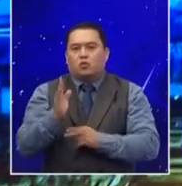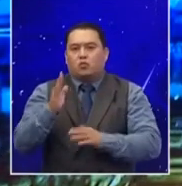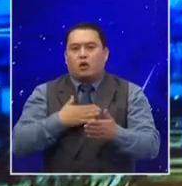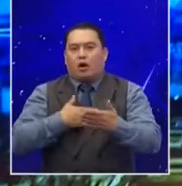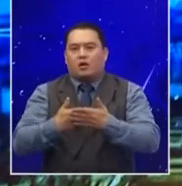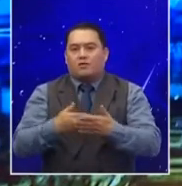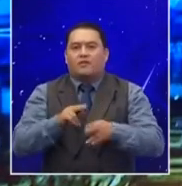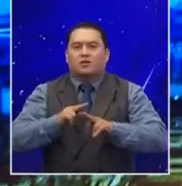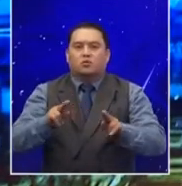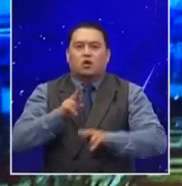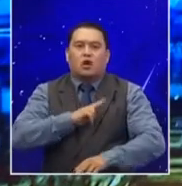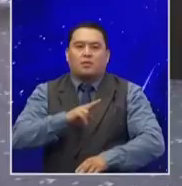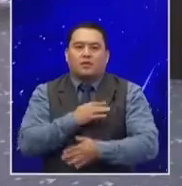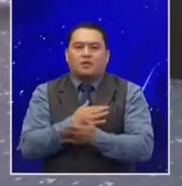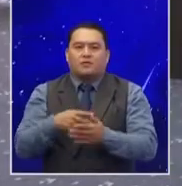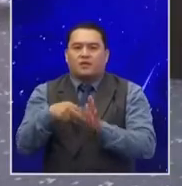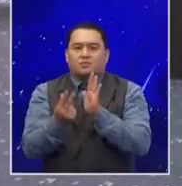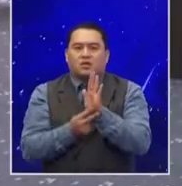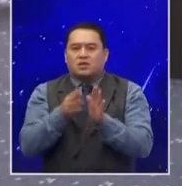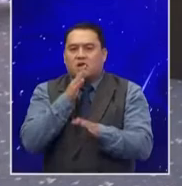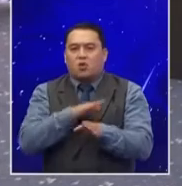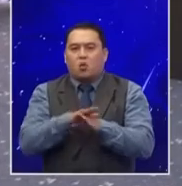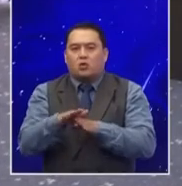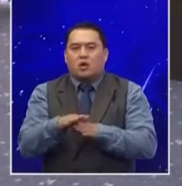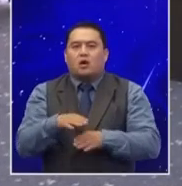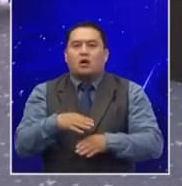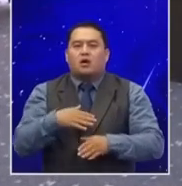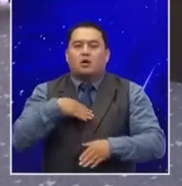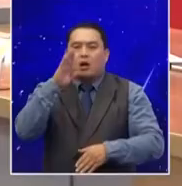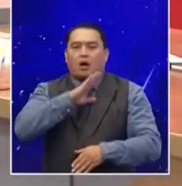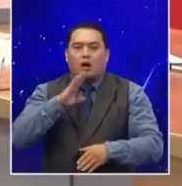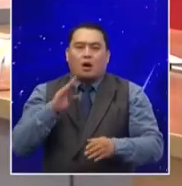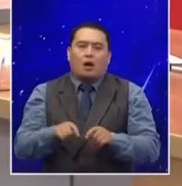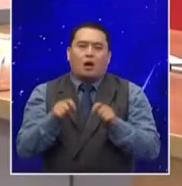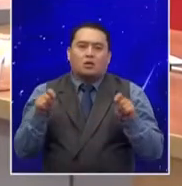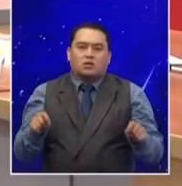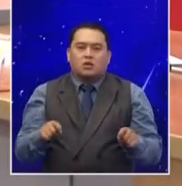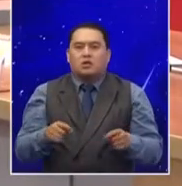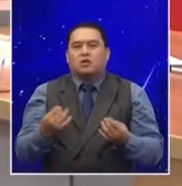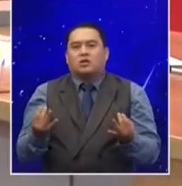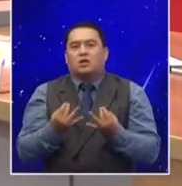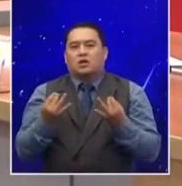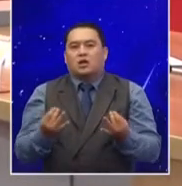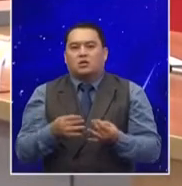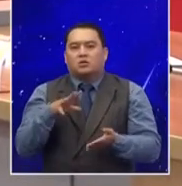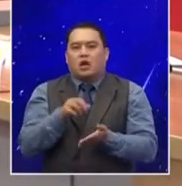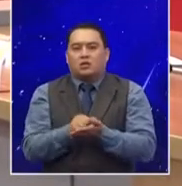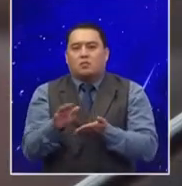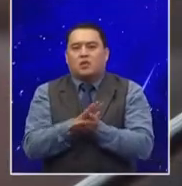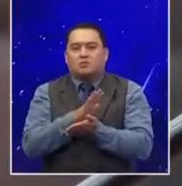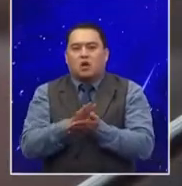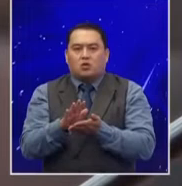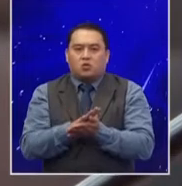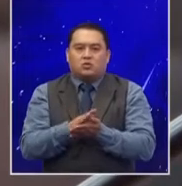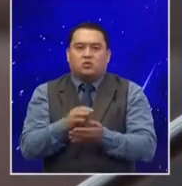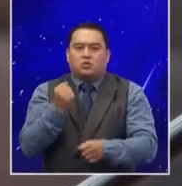активную воспитательную работу с несовершеннолетними. По запросу родителей будут открыты различные кружки по интересам. Занятия будут бесплатными,